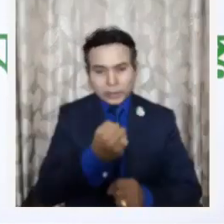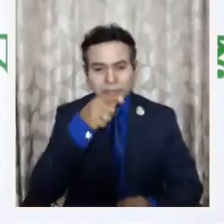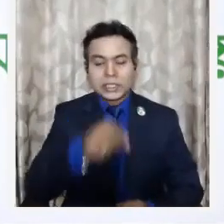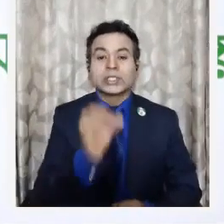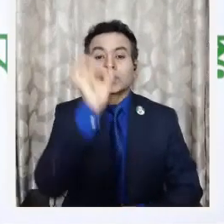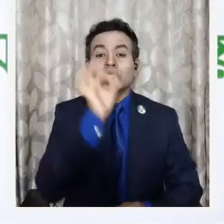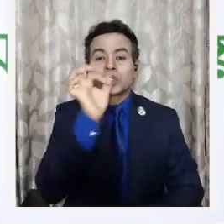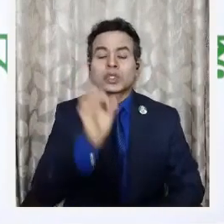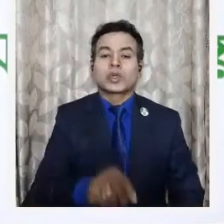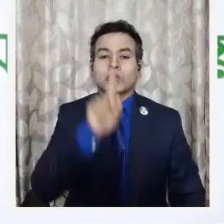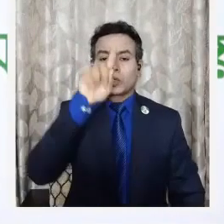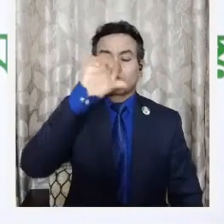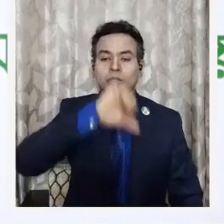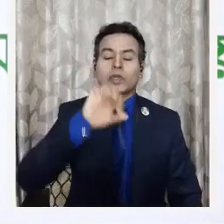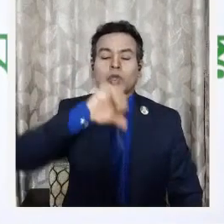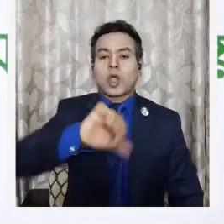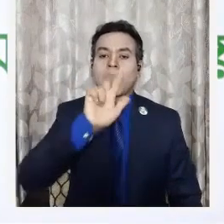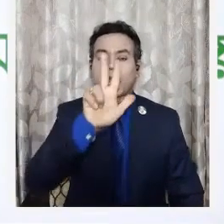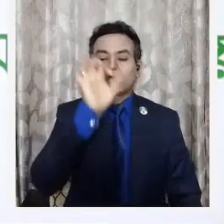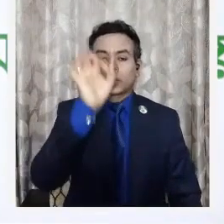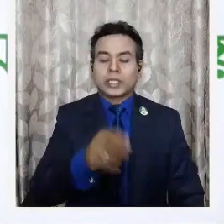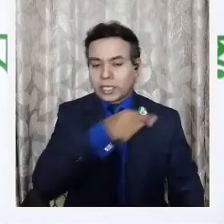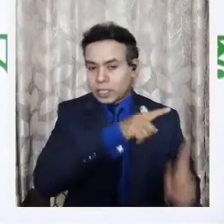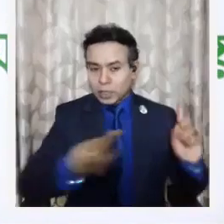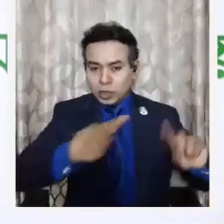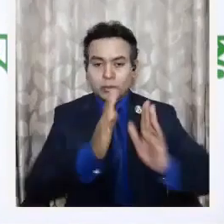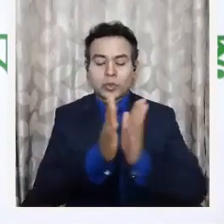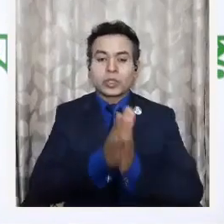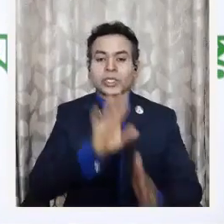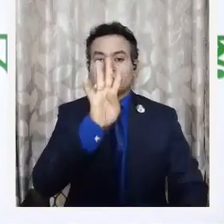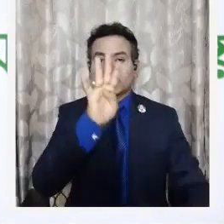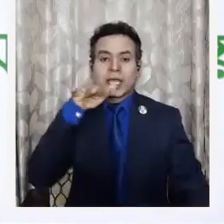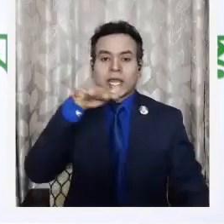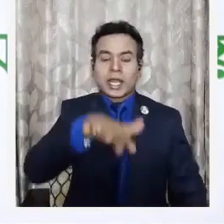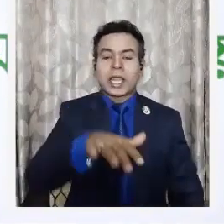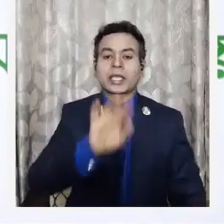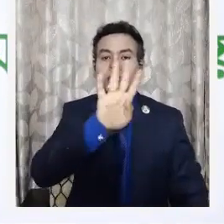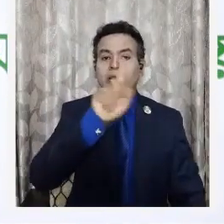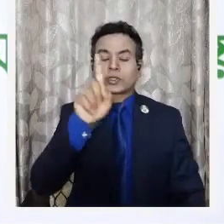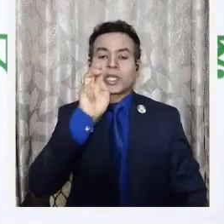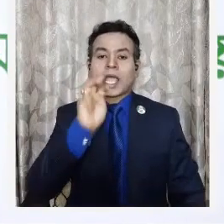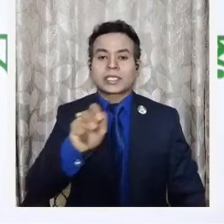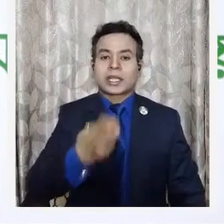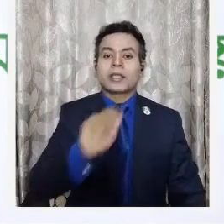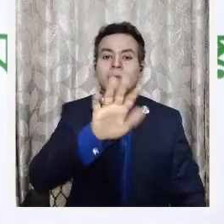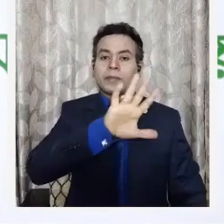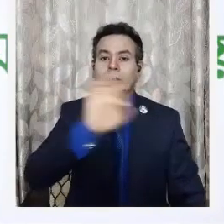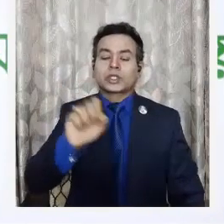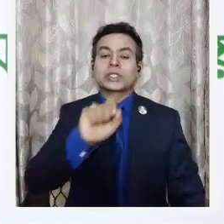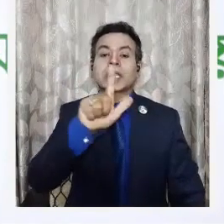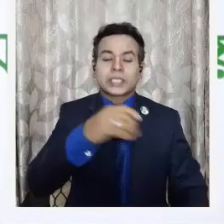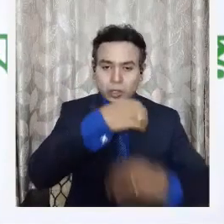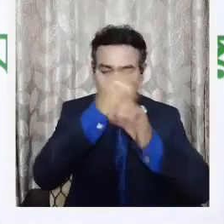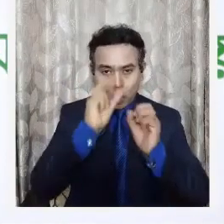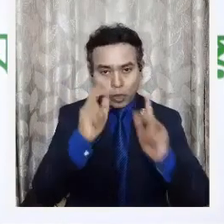3,190 জন শনাক্ত হয়েছেন, শনাক্তের হার 19.98%। এ পর্যন্ত পরীক্ষা হয়েছে